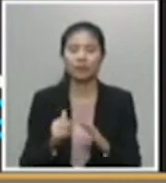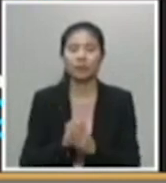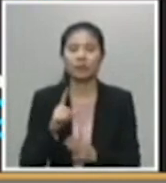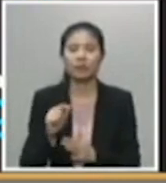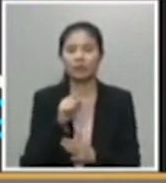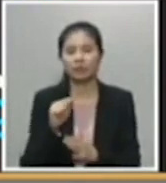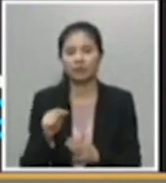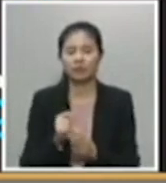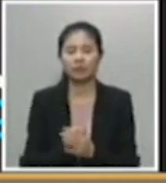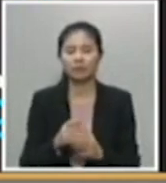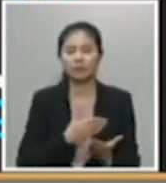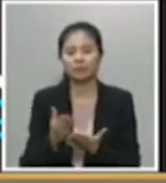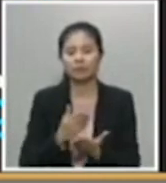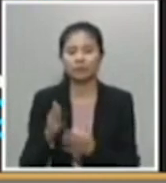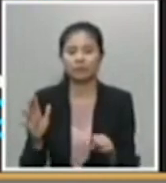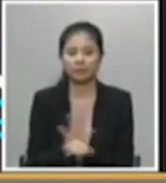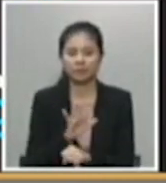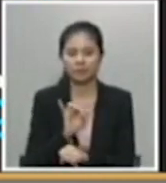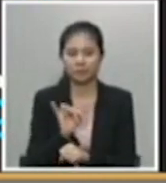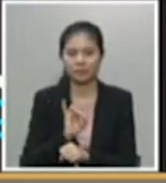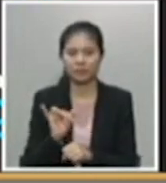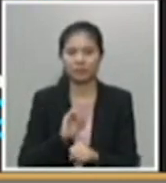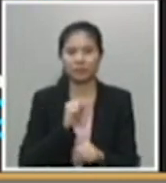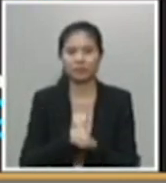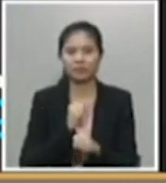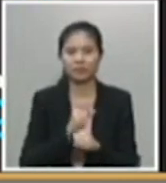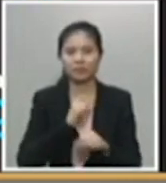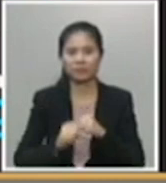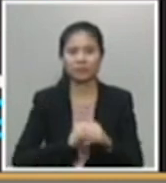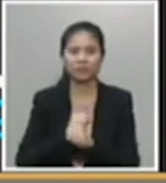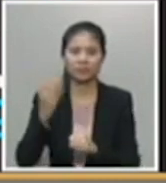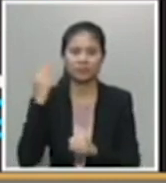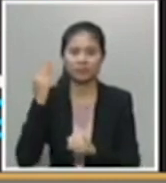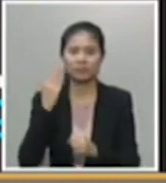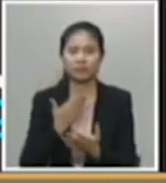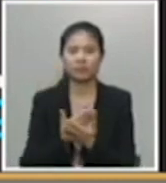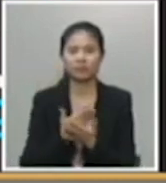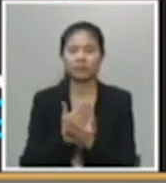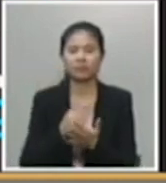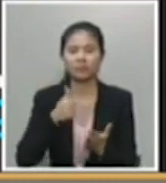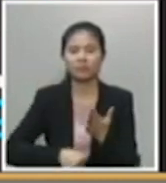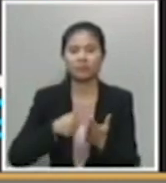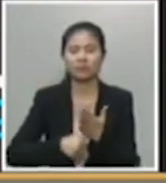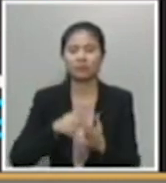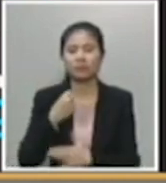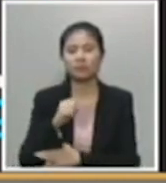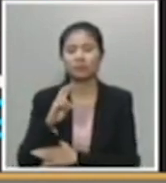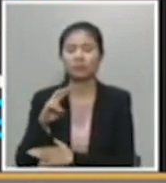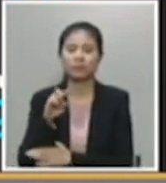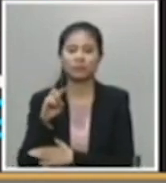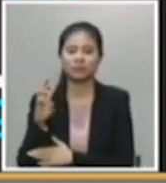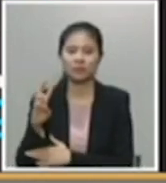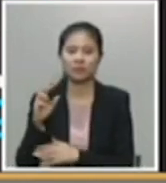เลยครับโดยเฉลี่ยบริษัทที่จดทะเบียนในตลาดทรัพย์โดยรวมปีที่แล้วเนี่ยเสียภาษีอยู่เพียงแค่เท่ากับ 17.6% ของกำ